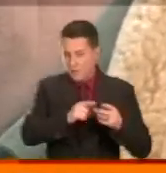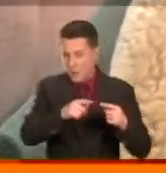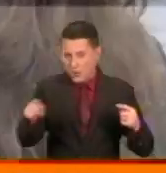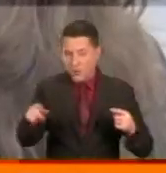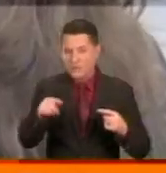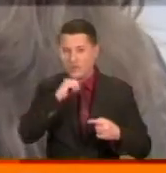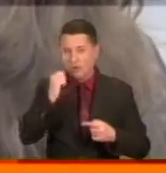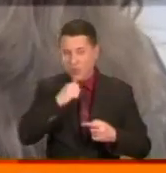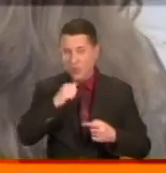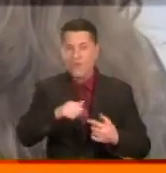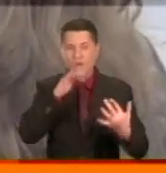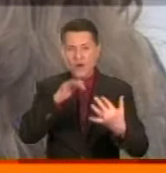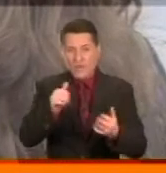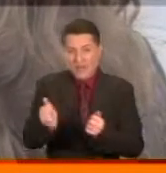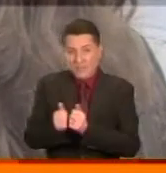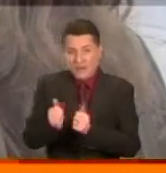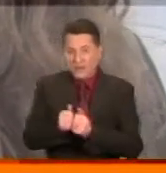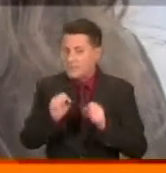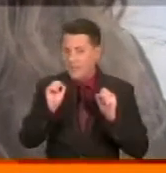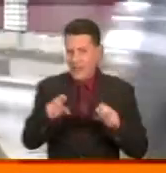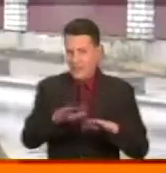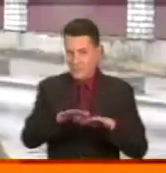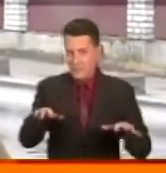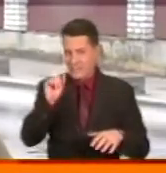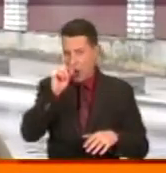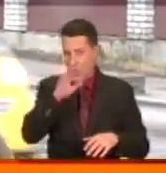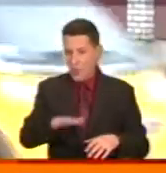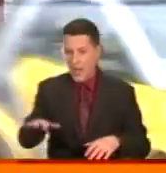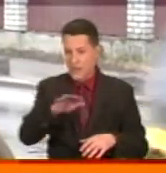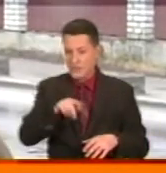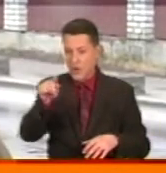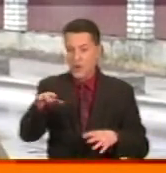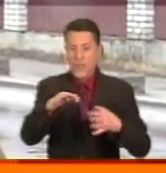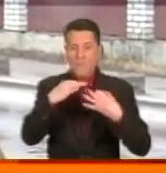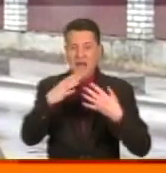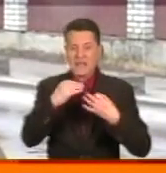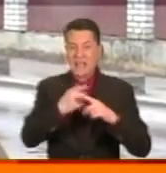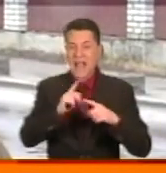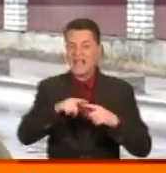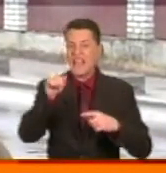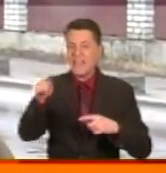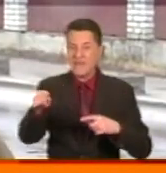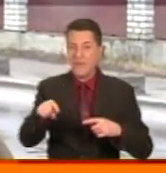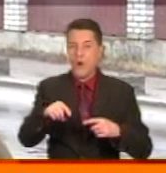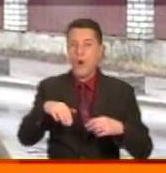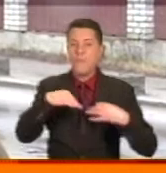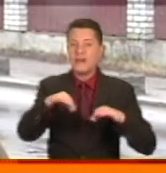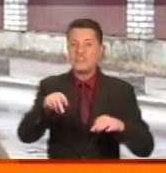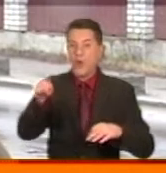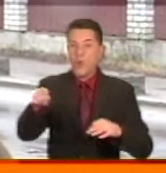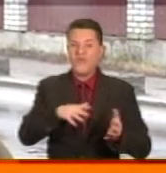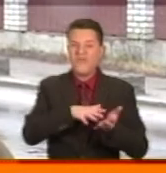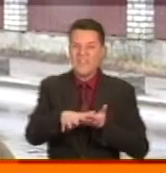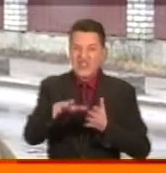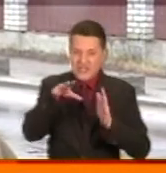воювали пліч-опліч у найгарячіших місцях Луганщини. Він пояснив, що це його машина, він в неї вложив гроші,